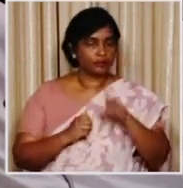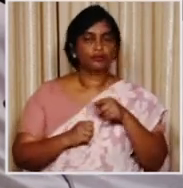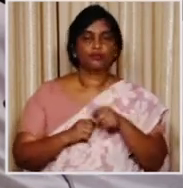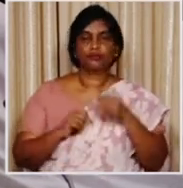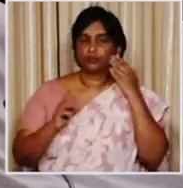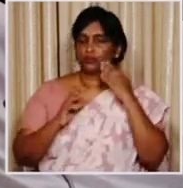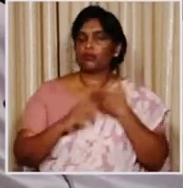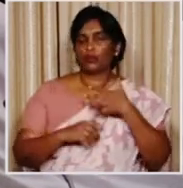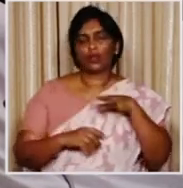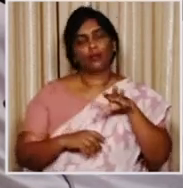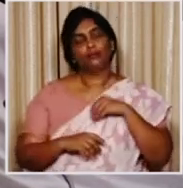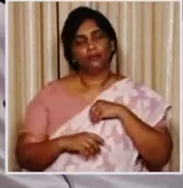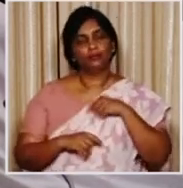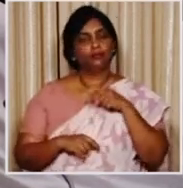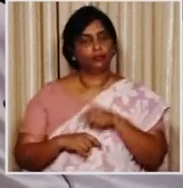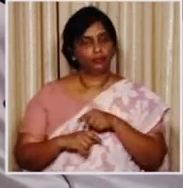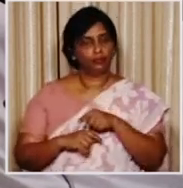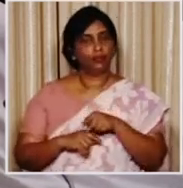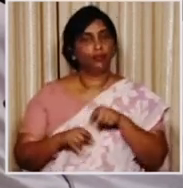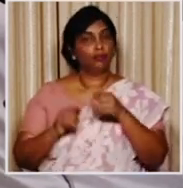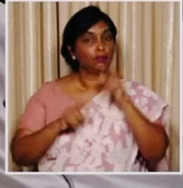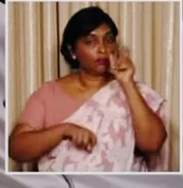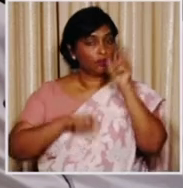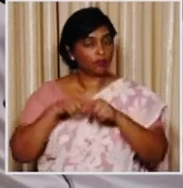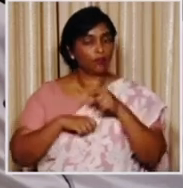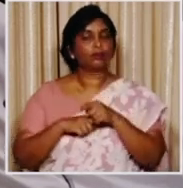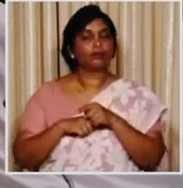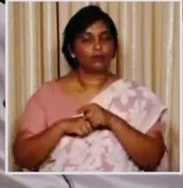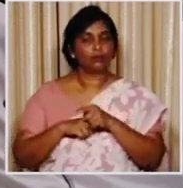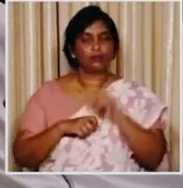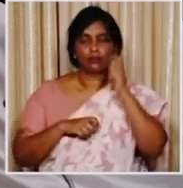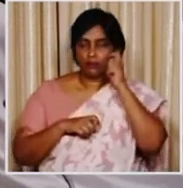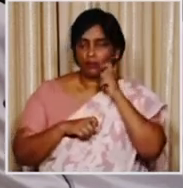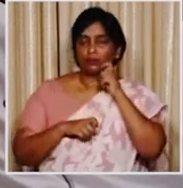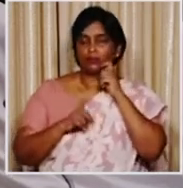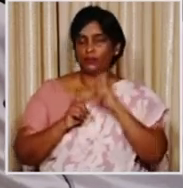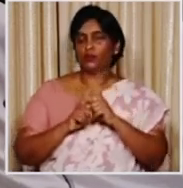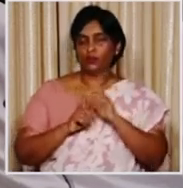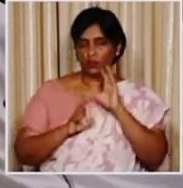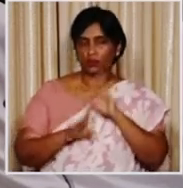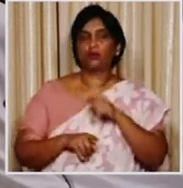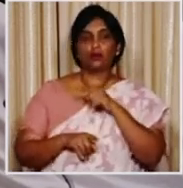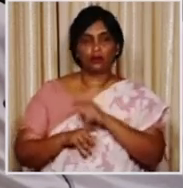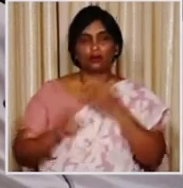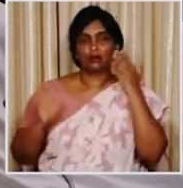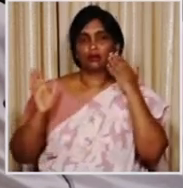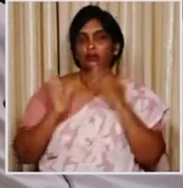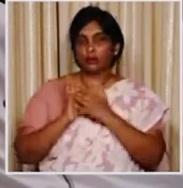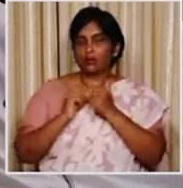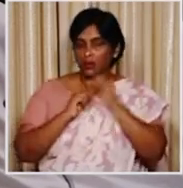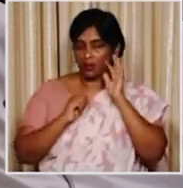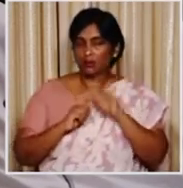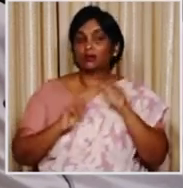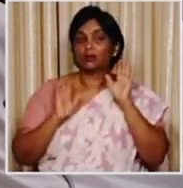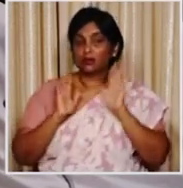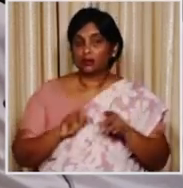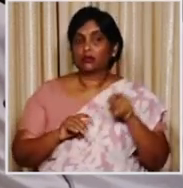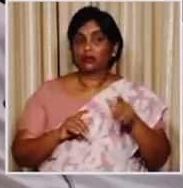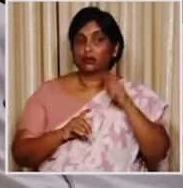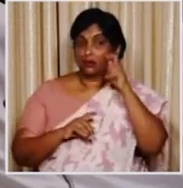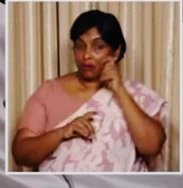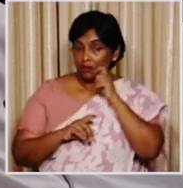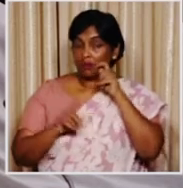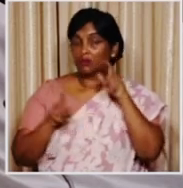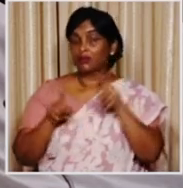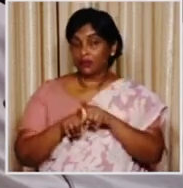පිළිබඳ අපි පිළිගන්නවා මේවා මේ කට්ටිය අන්තවාදීන් තමයි අන්තවාදයට යොමු වෙලා හිටියා තමයි නමුත්